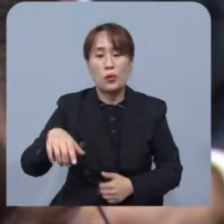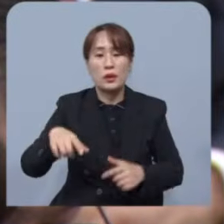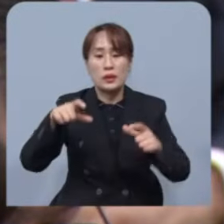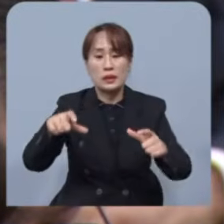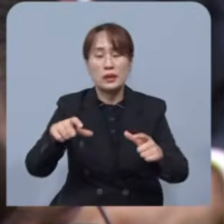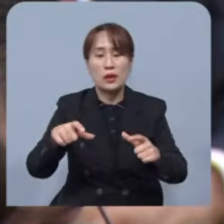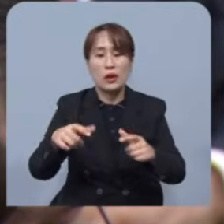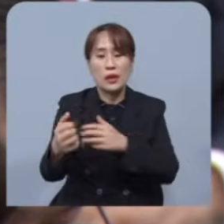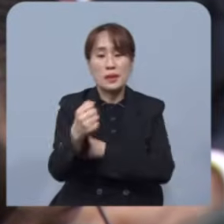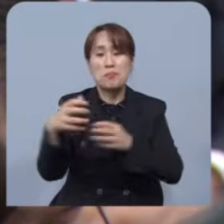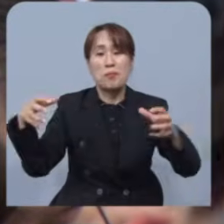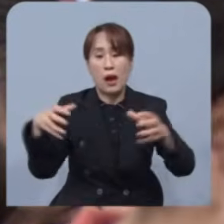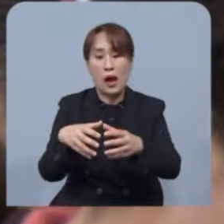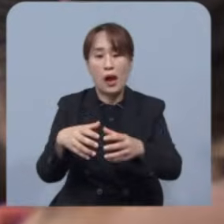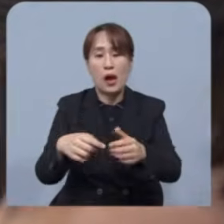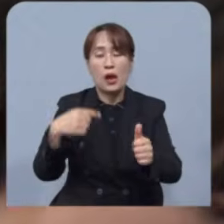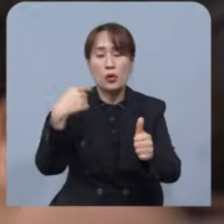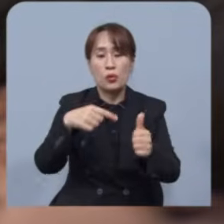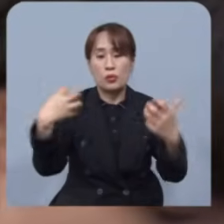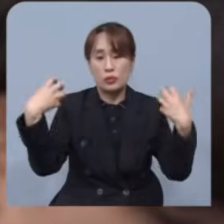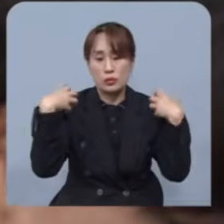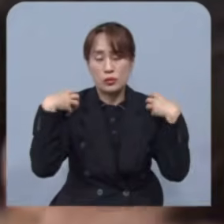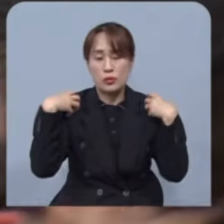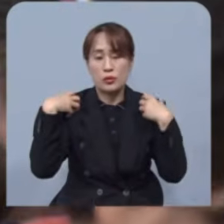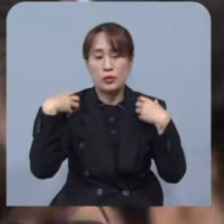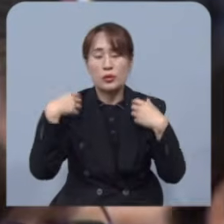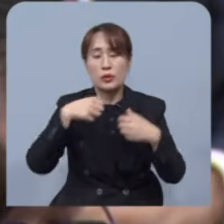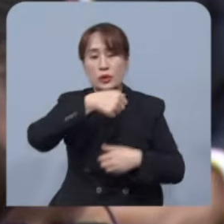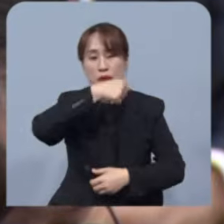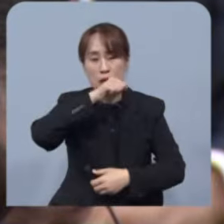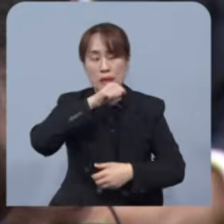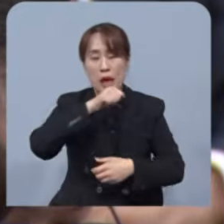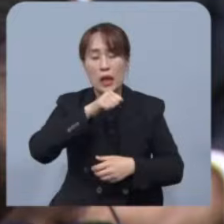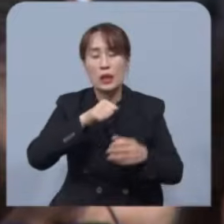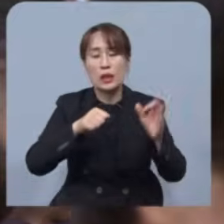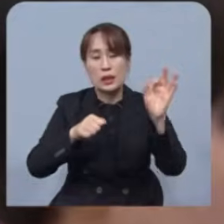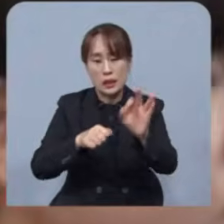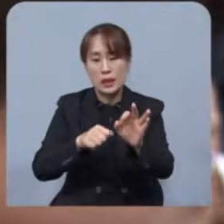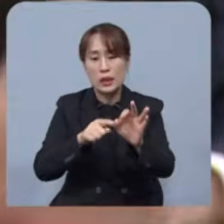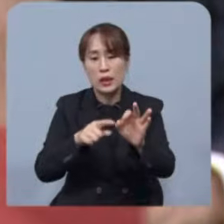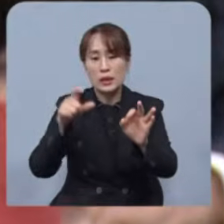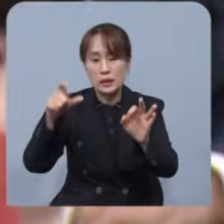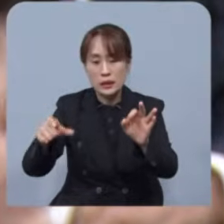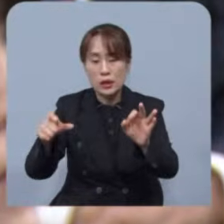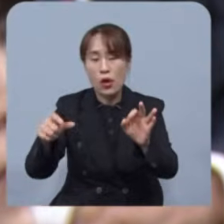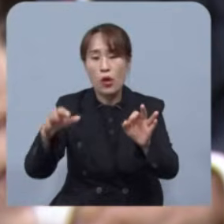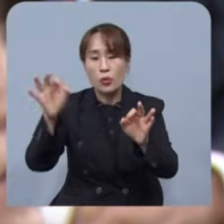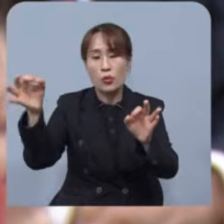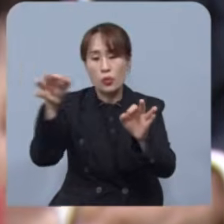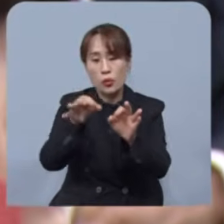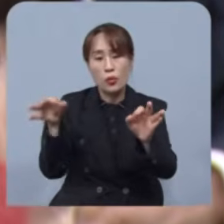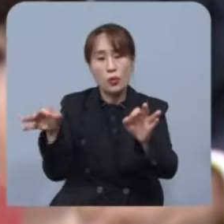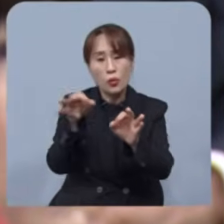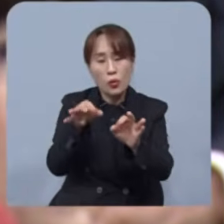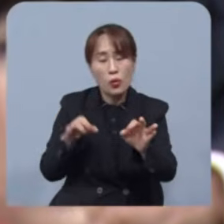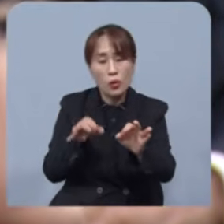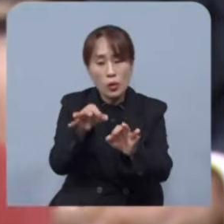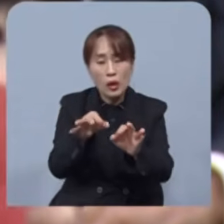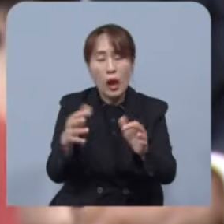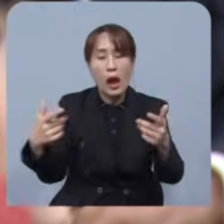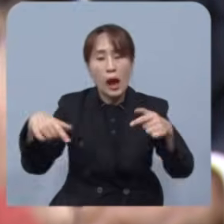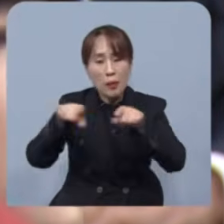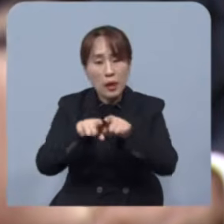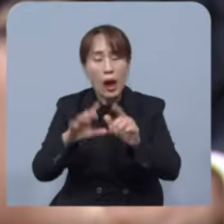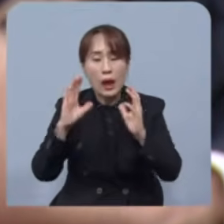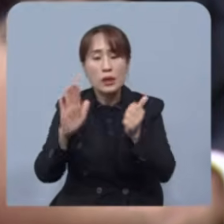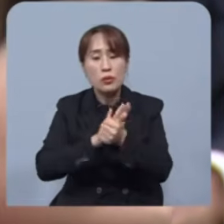지역과 협연해서 교육청 예산만이 아니라 지역 간에 합쳐서 3주체가 함께해서